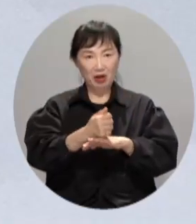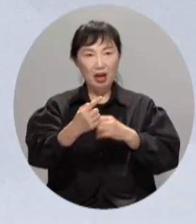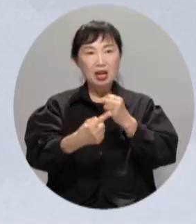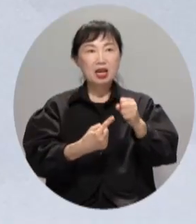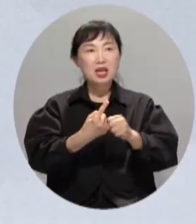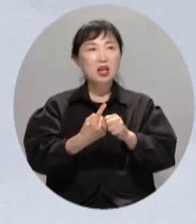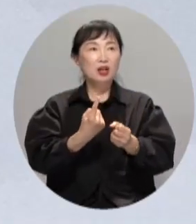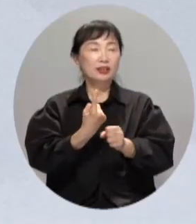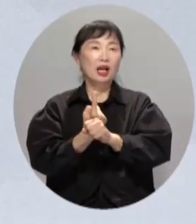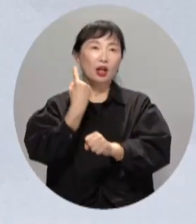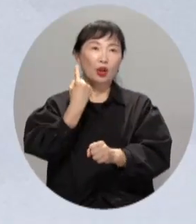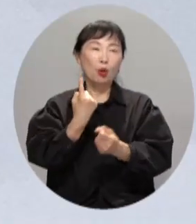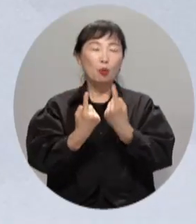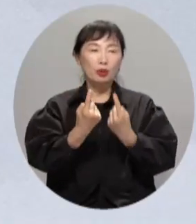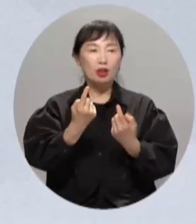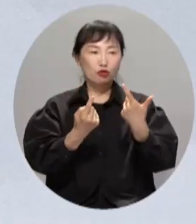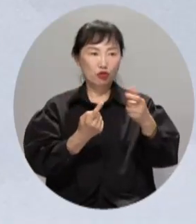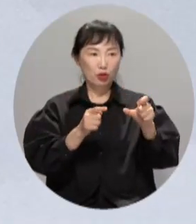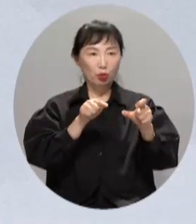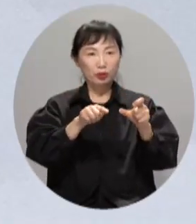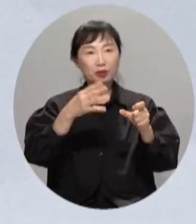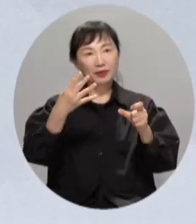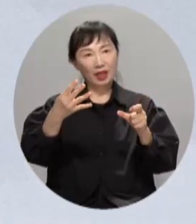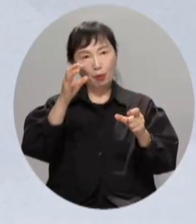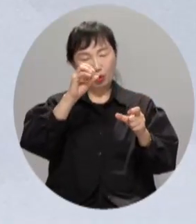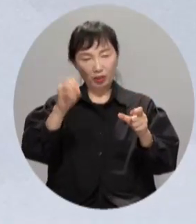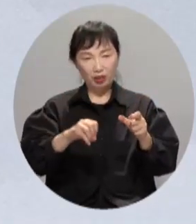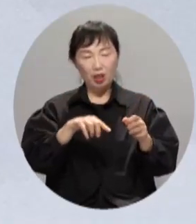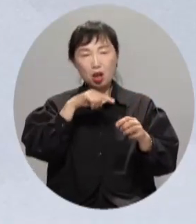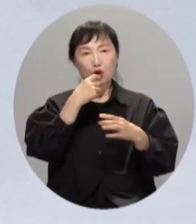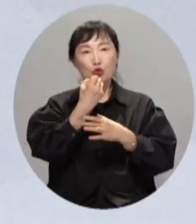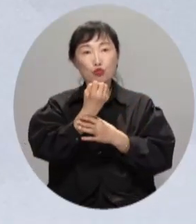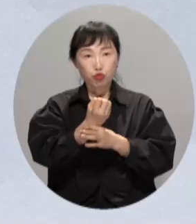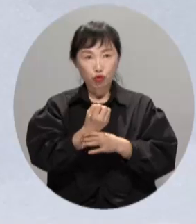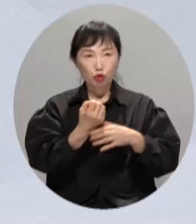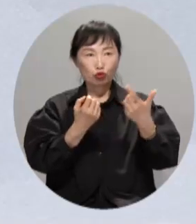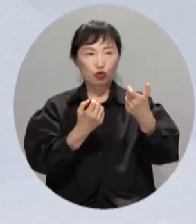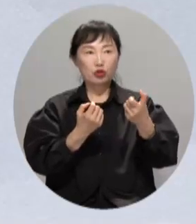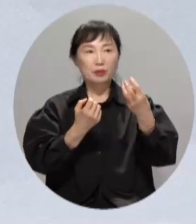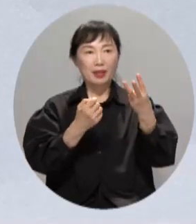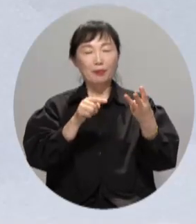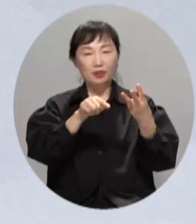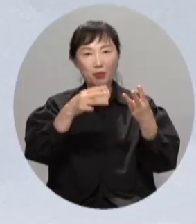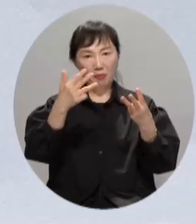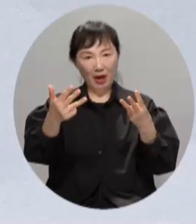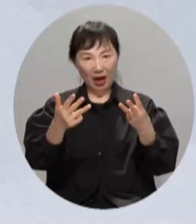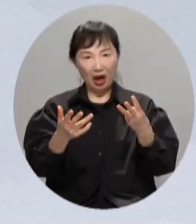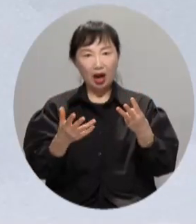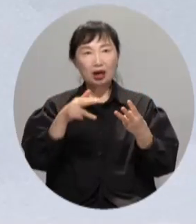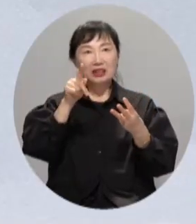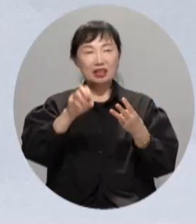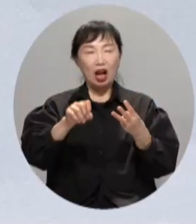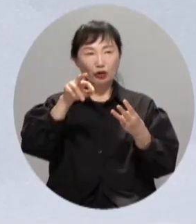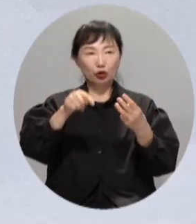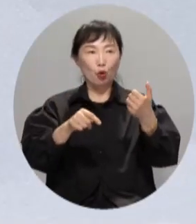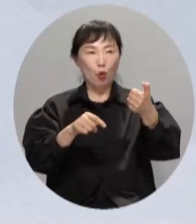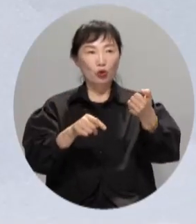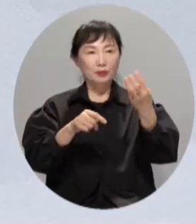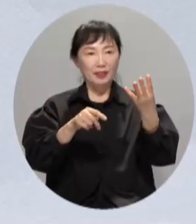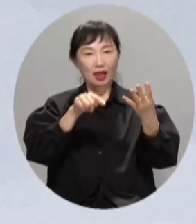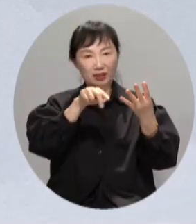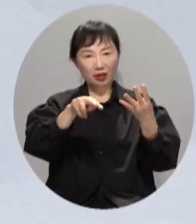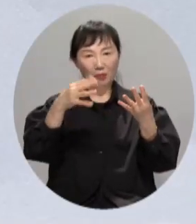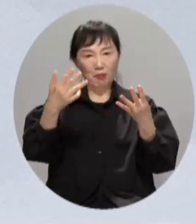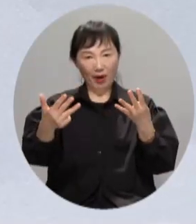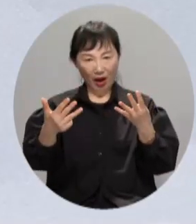전보다 배추 65.4%, 무 63.8%, 상추 50.8%,